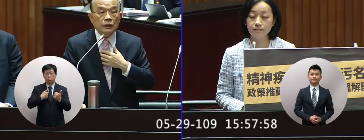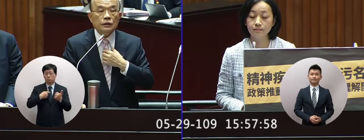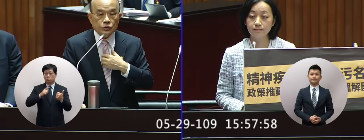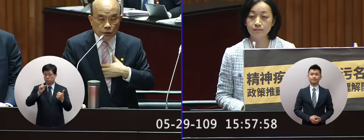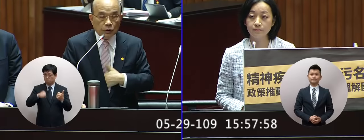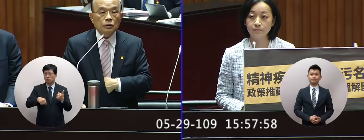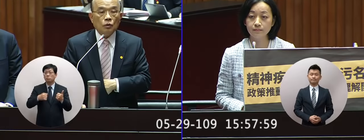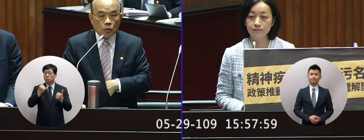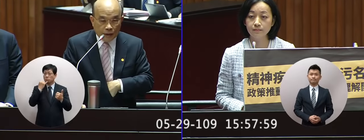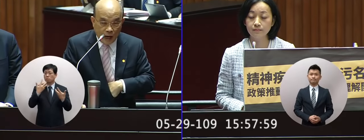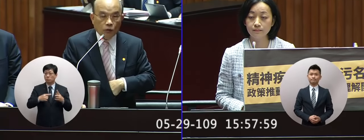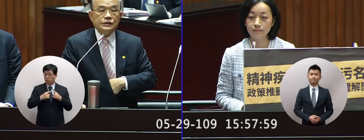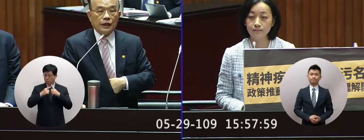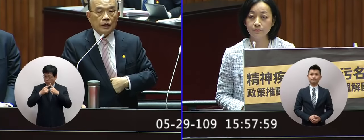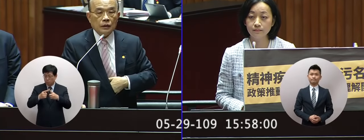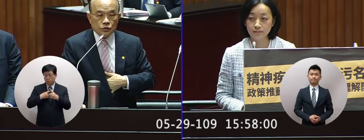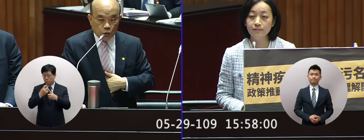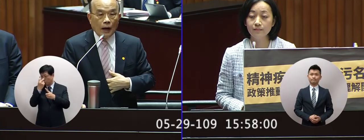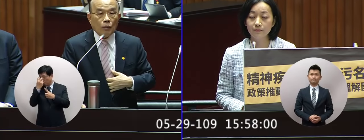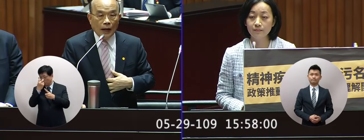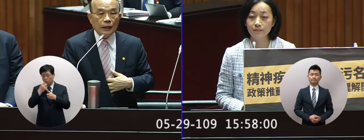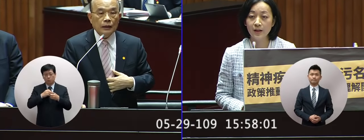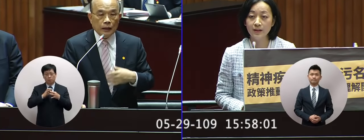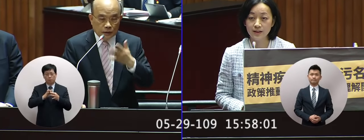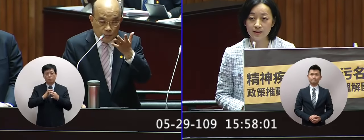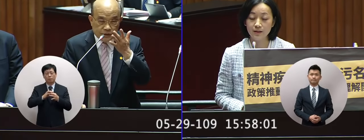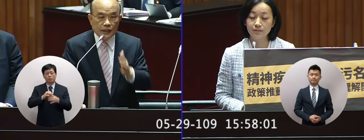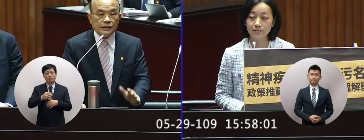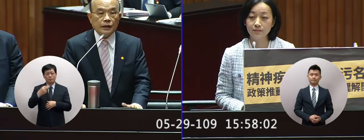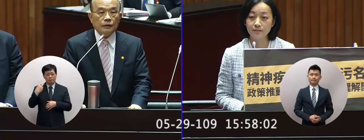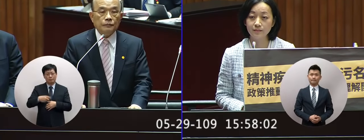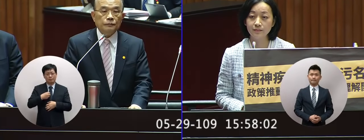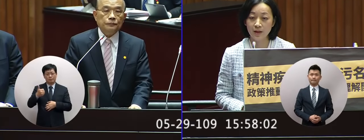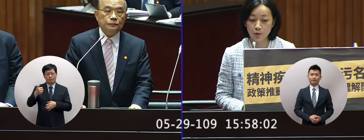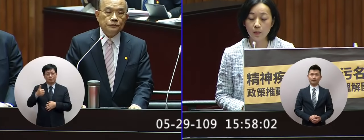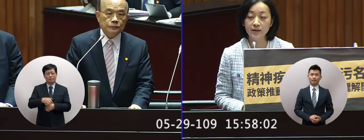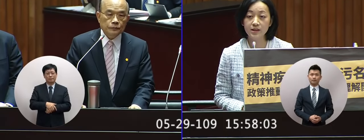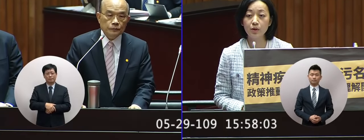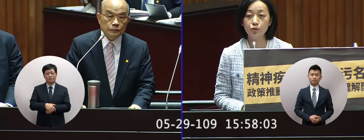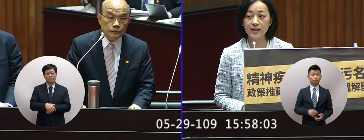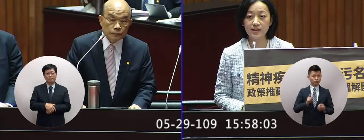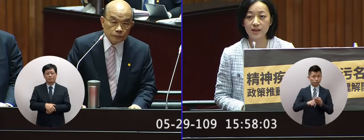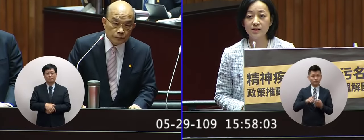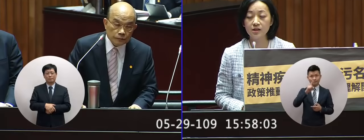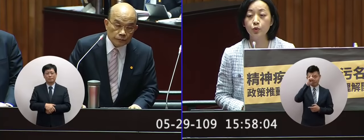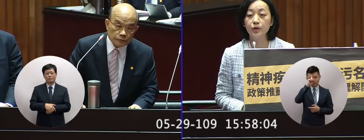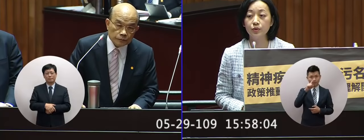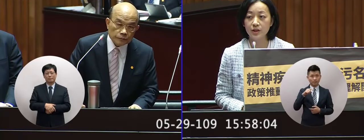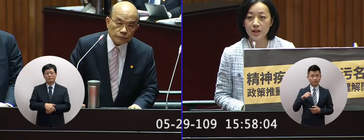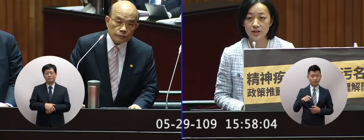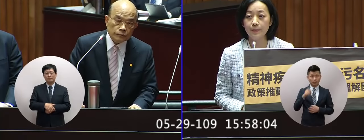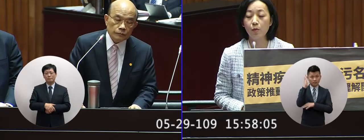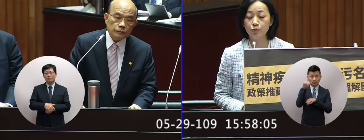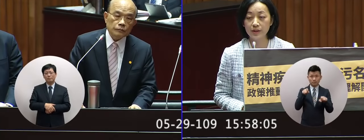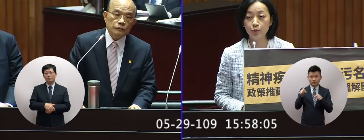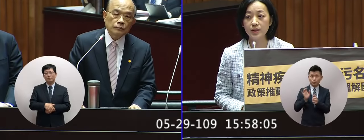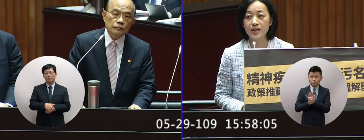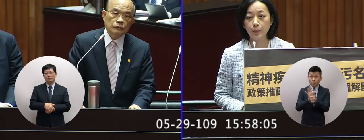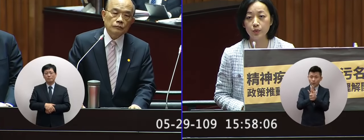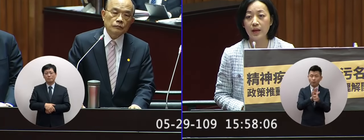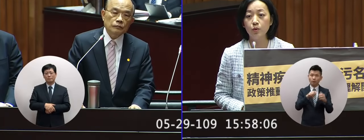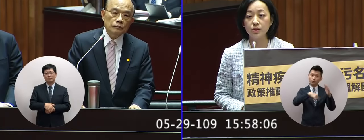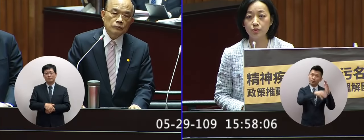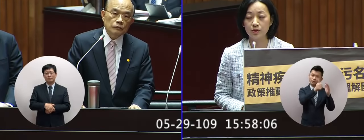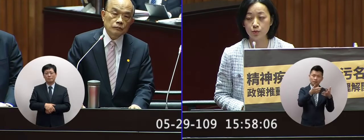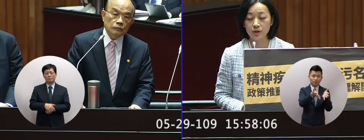很愿意去了解、去关怀，也特别谢谢。 对，我们很希望说，在这些政策推动的人，包括说像